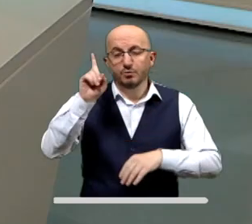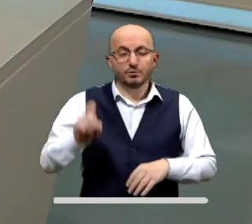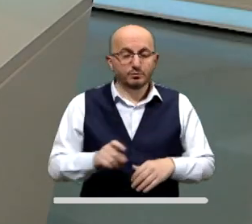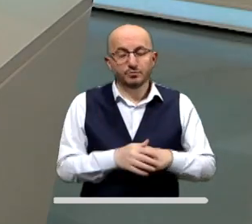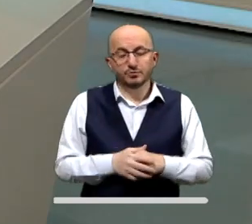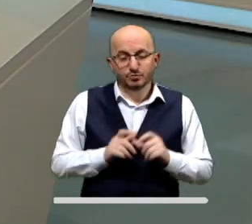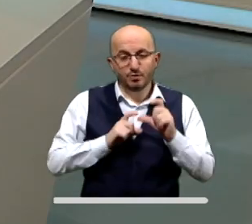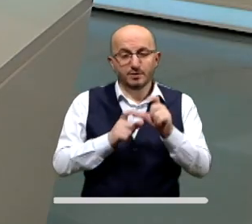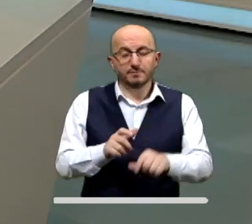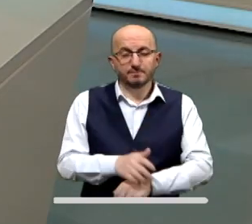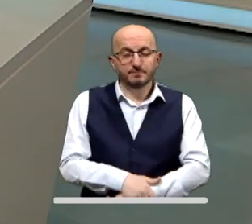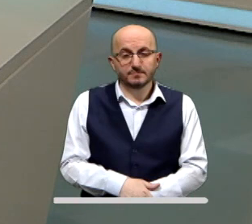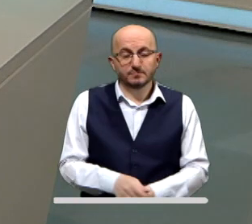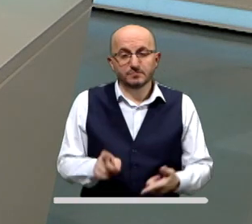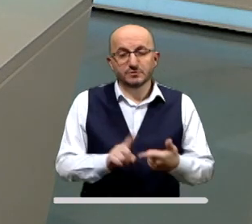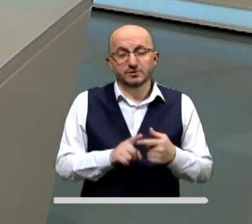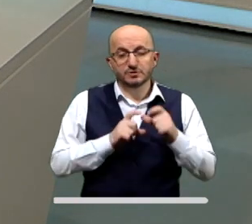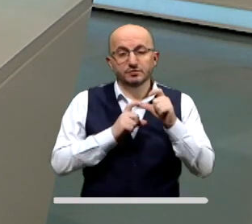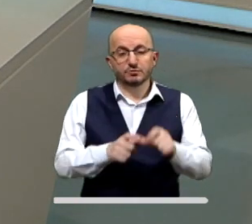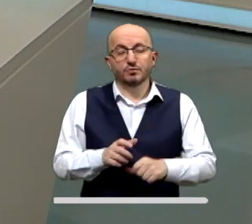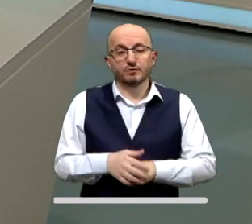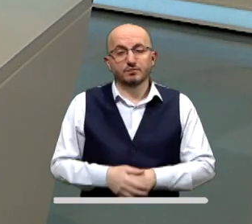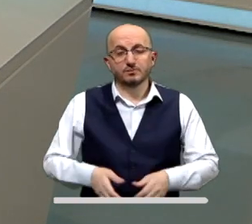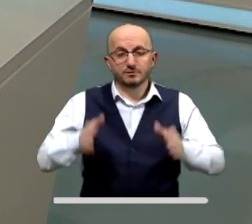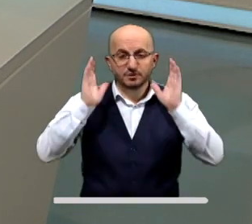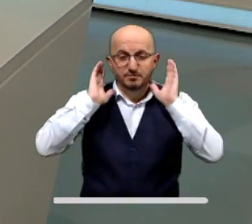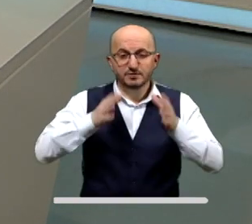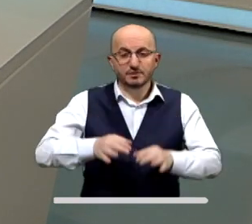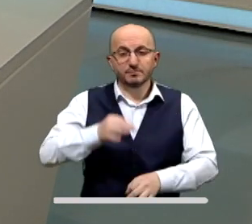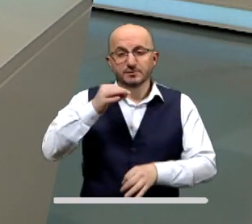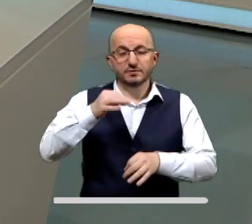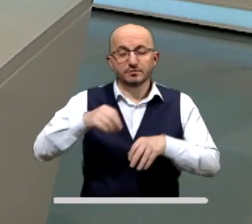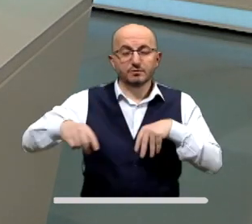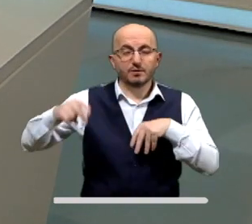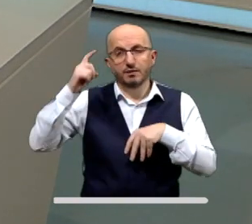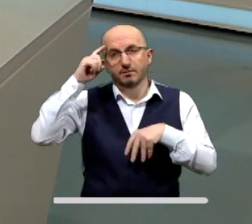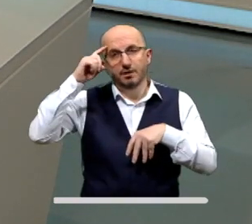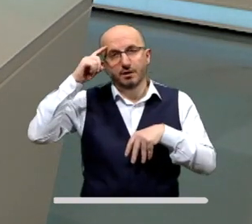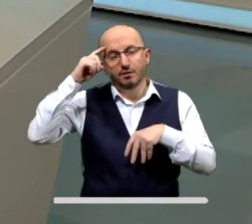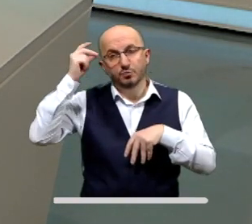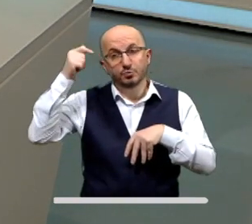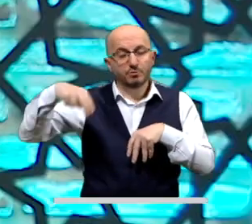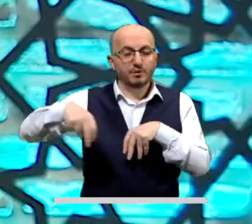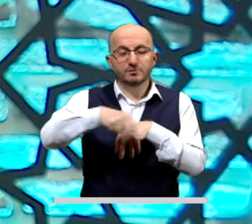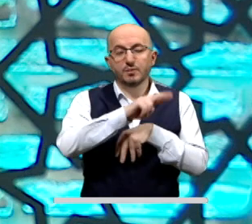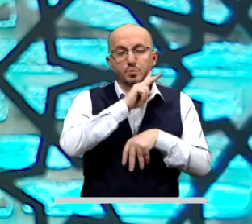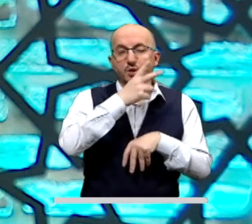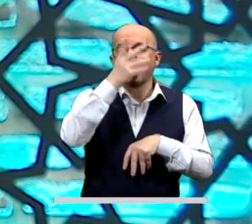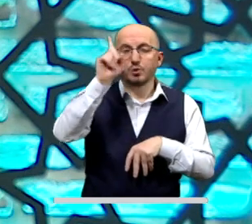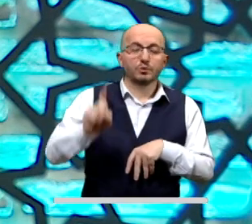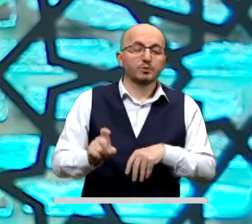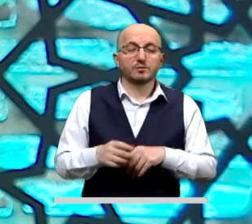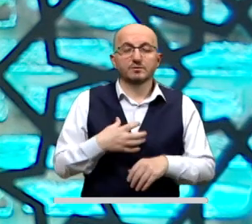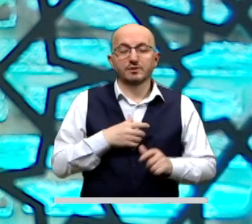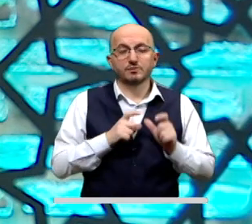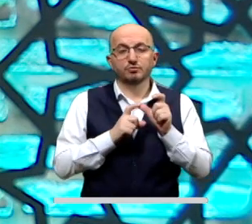birinci 2 sorum ne hocam namaz kılan birisinden dalıp geçmek günah olur mu hocam Peki bunları Tabii